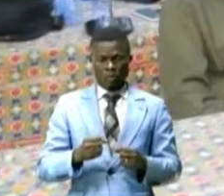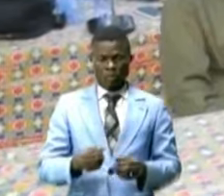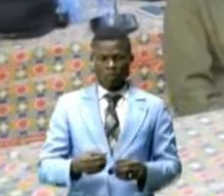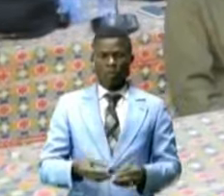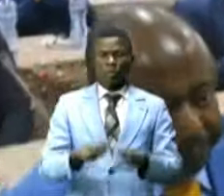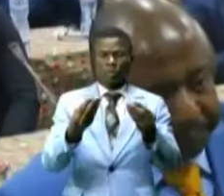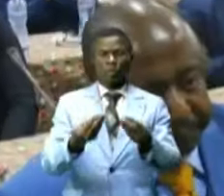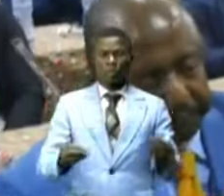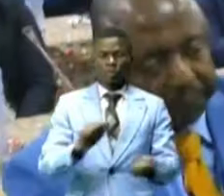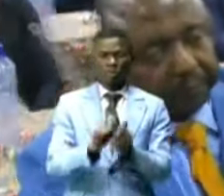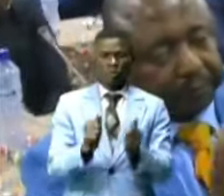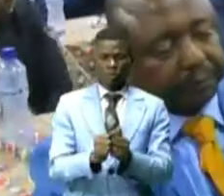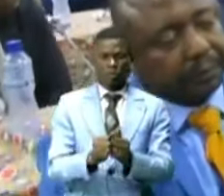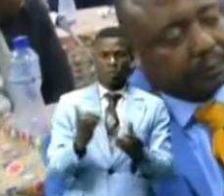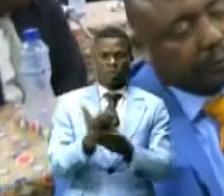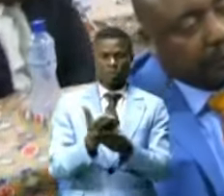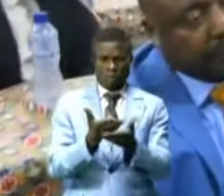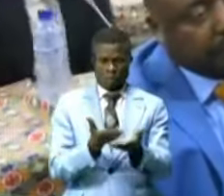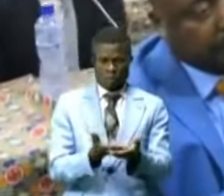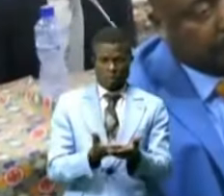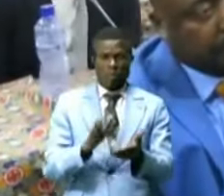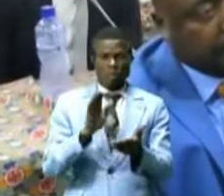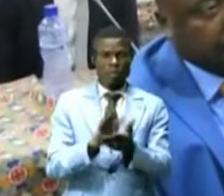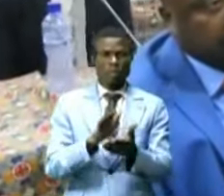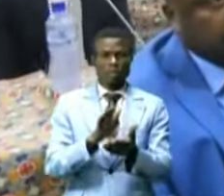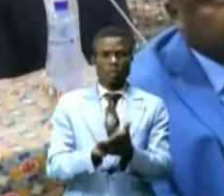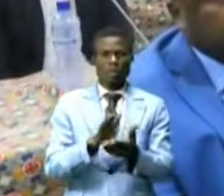en application.